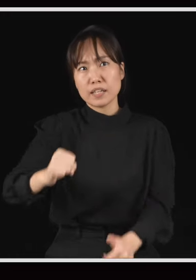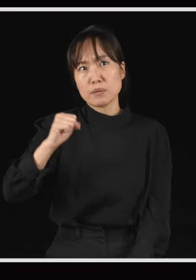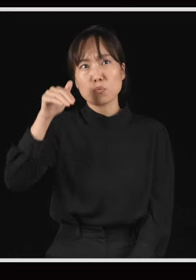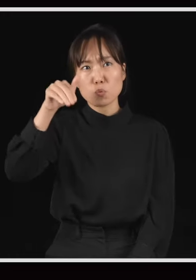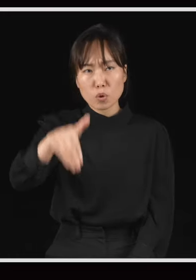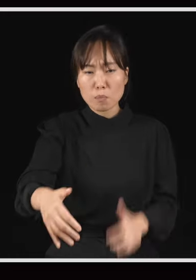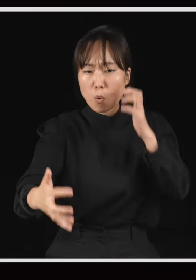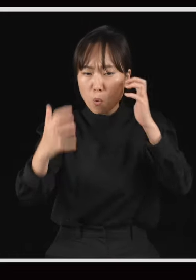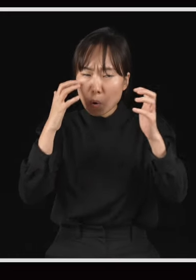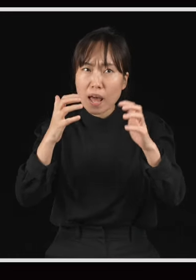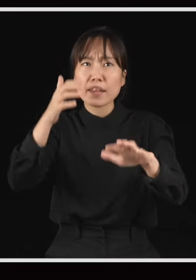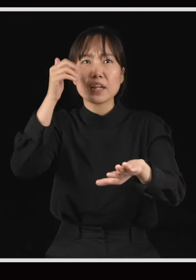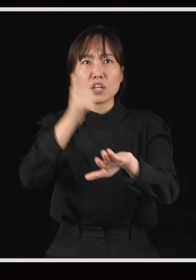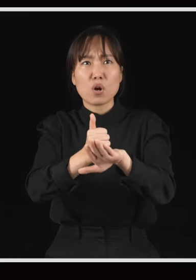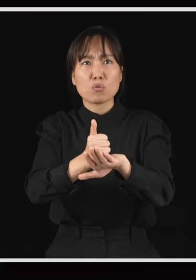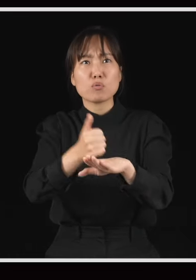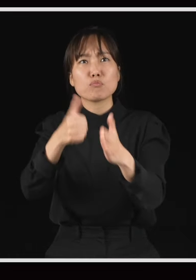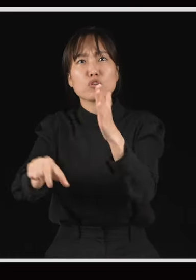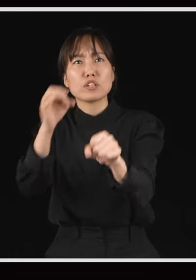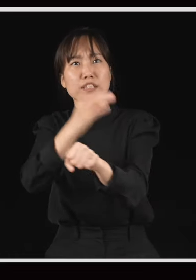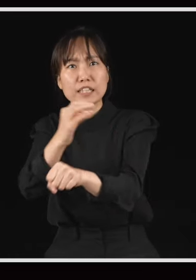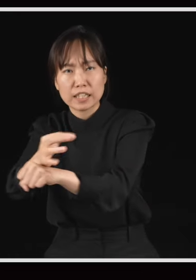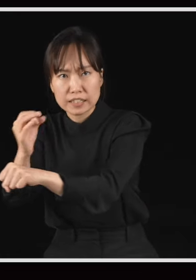만들고 그래서 자꾸 뭘 사게 만들어요.